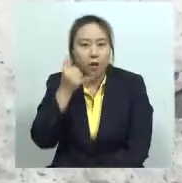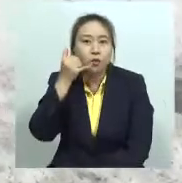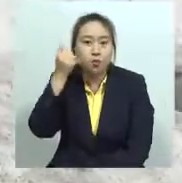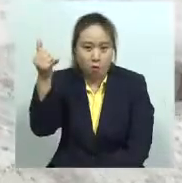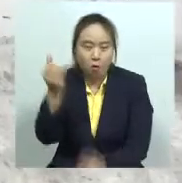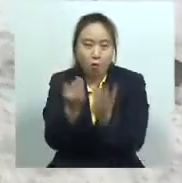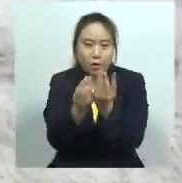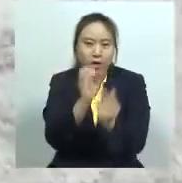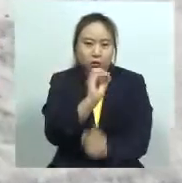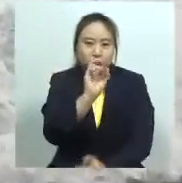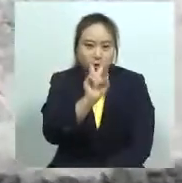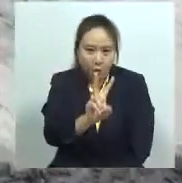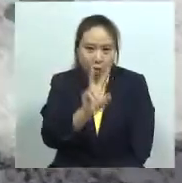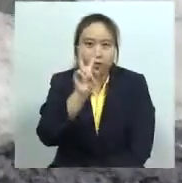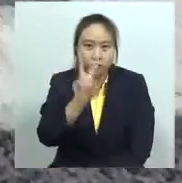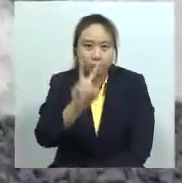ท์